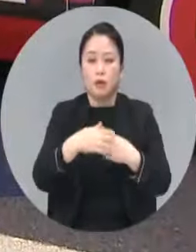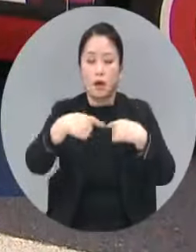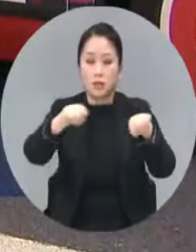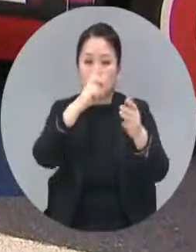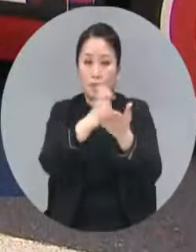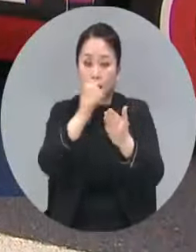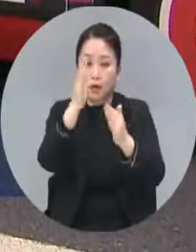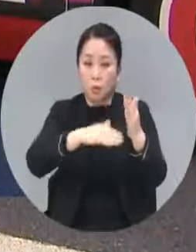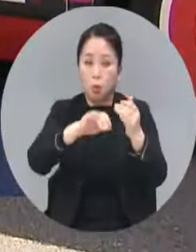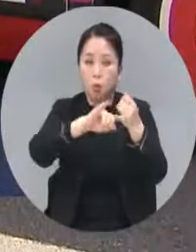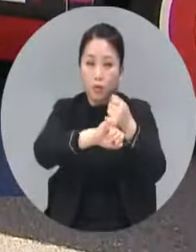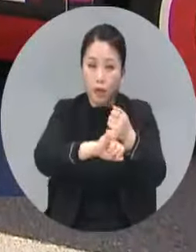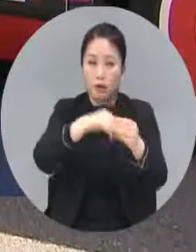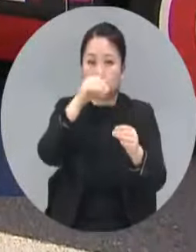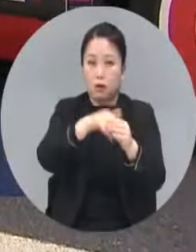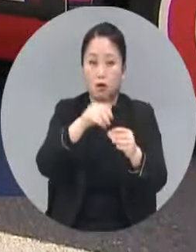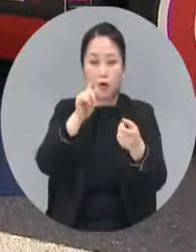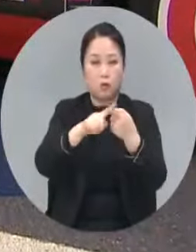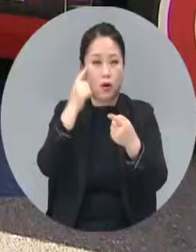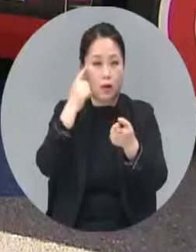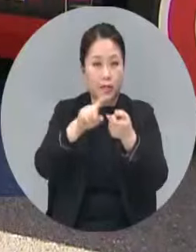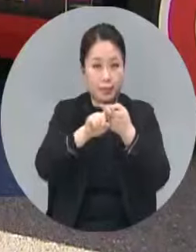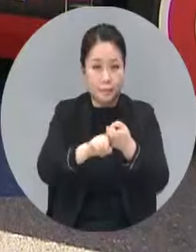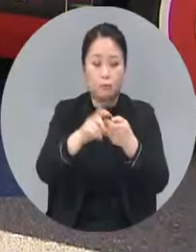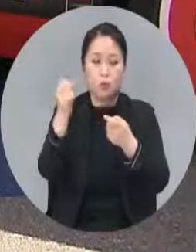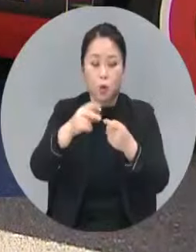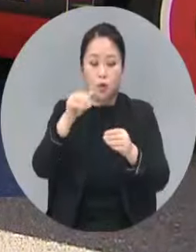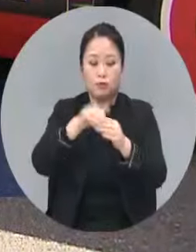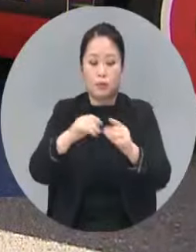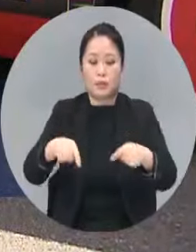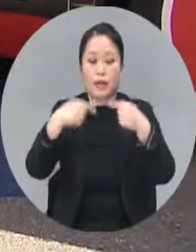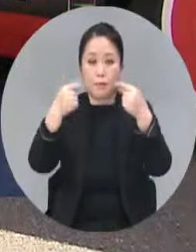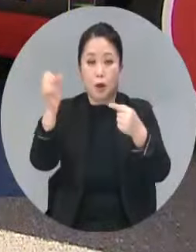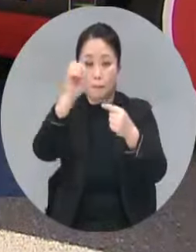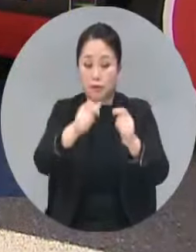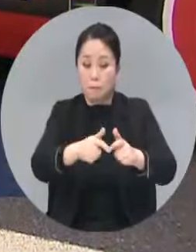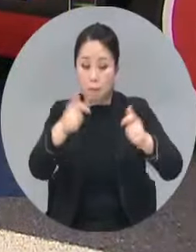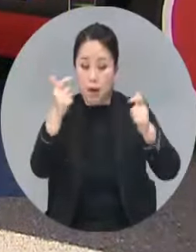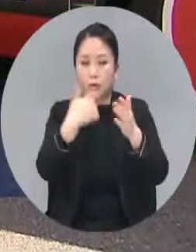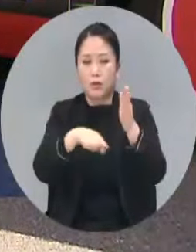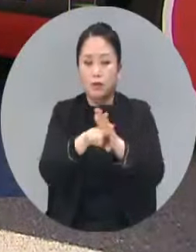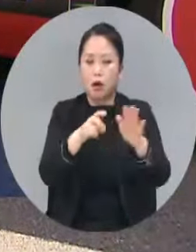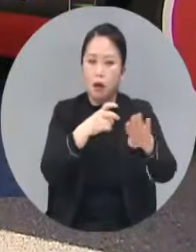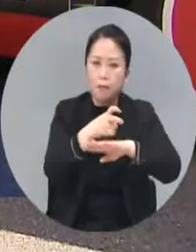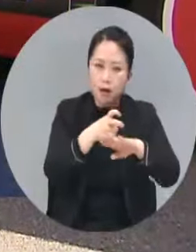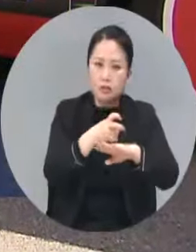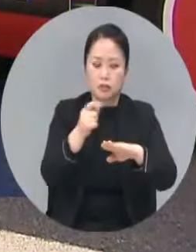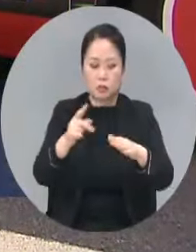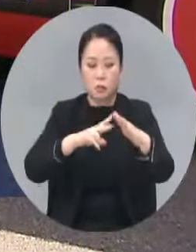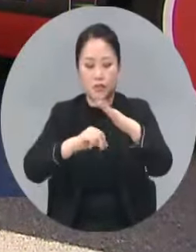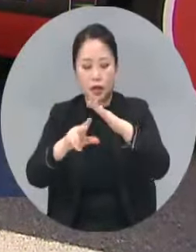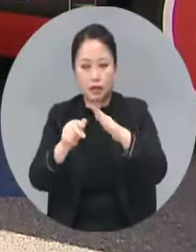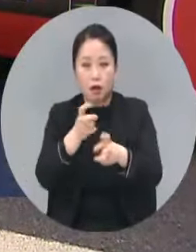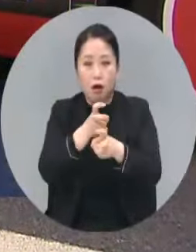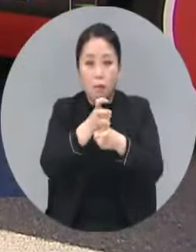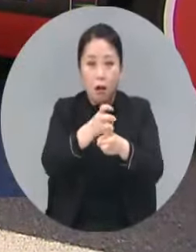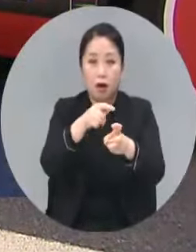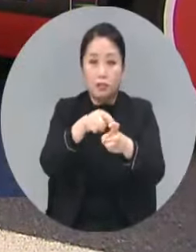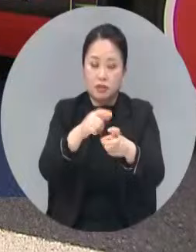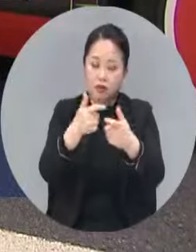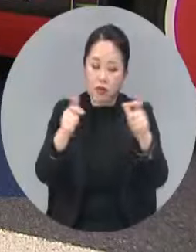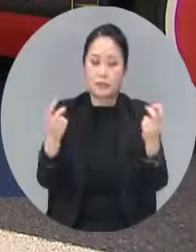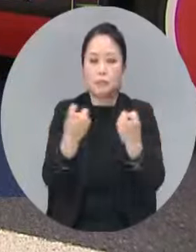선거에 대한 관심과 투표 참여율을 높이기 위해서 시내버스, 도시철도, 시티투어버스 등 다양한